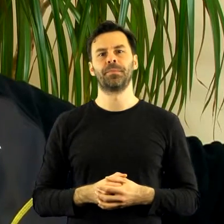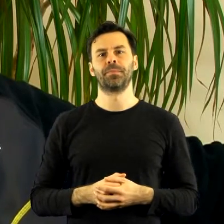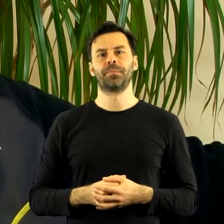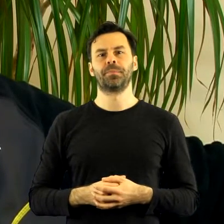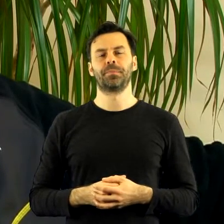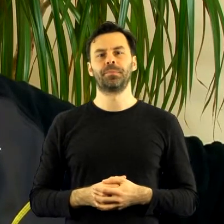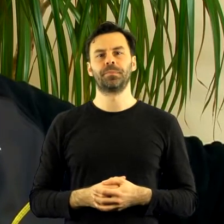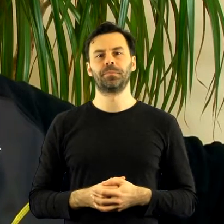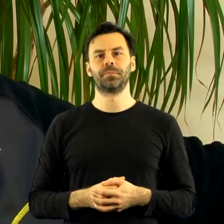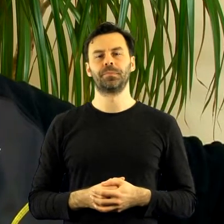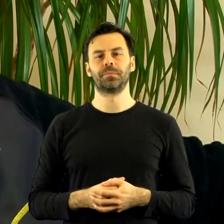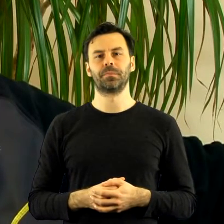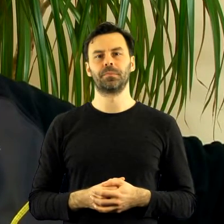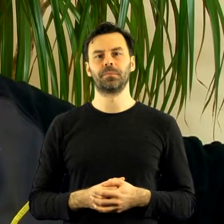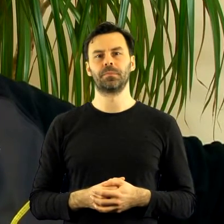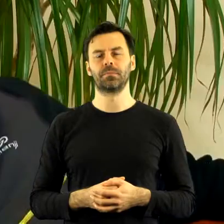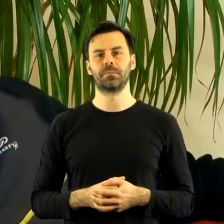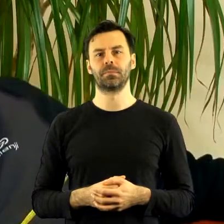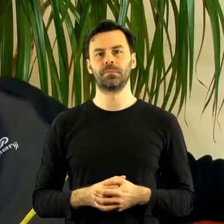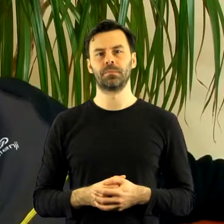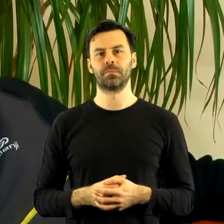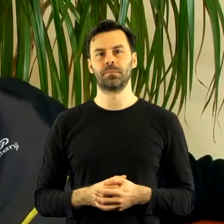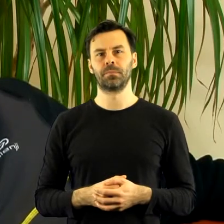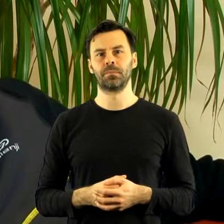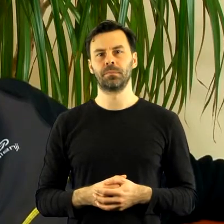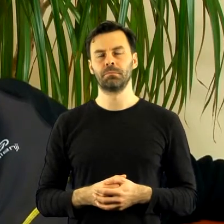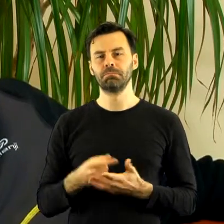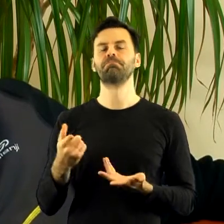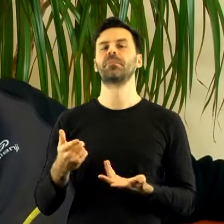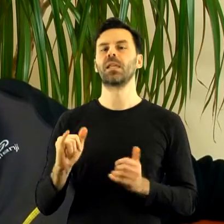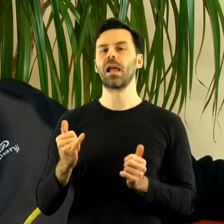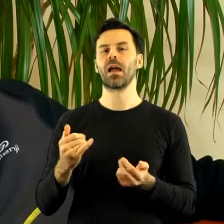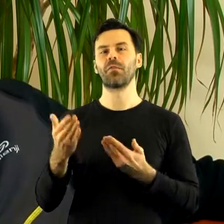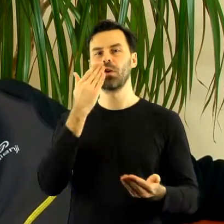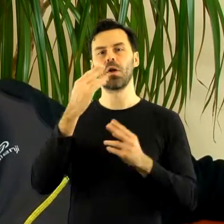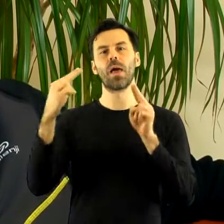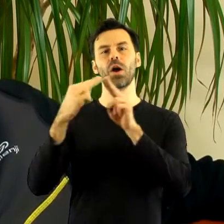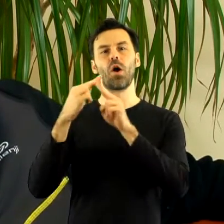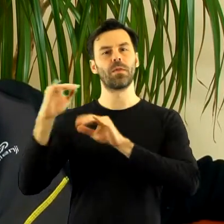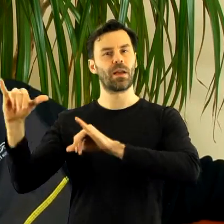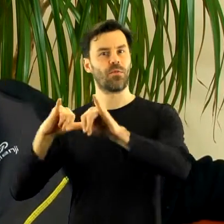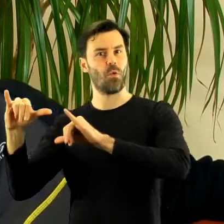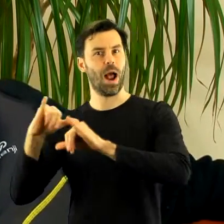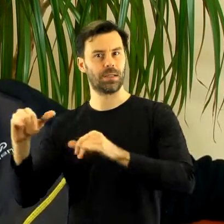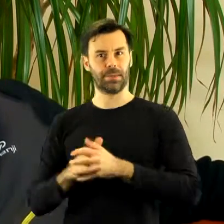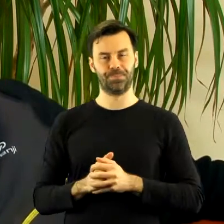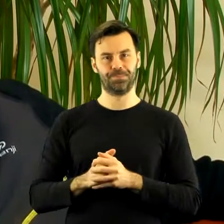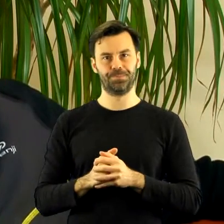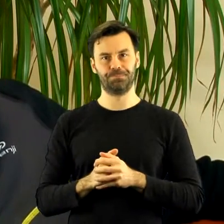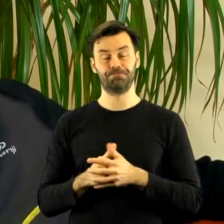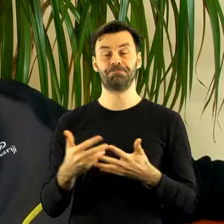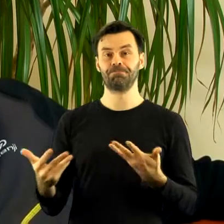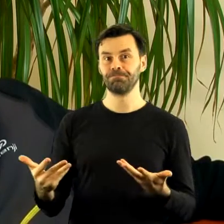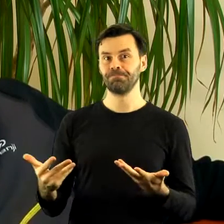został na naszą korzyść rozstrzygnięty. Jeżeli chodzi o kontakt z władzami naszymi, to nasza